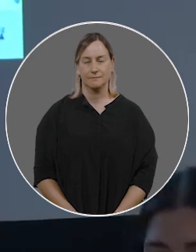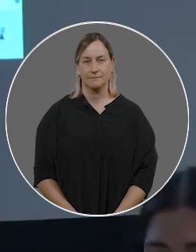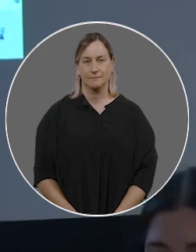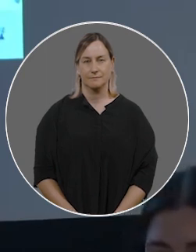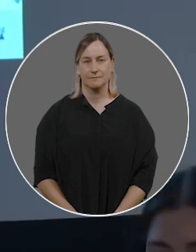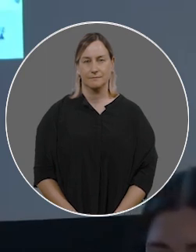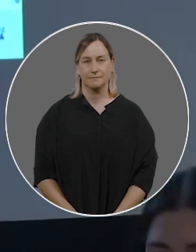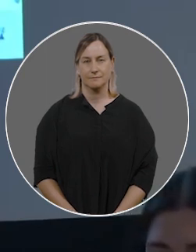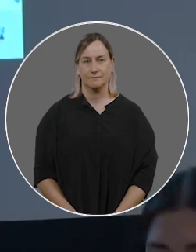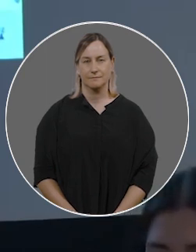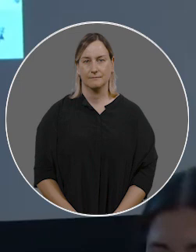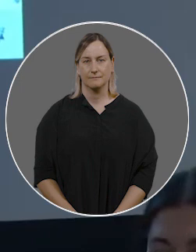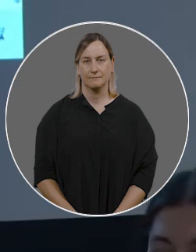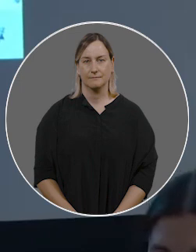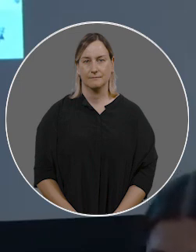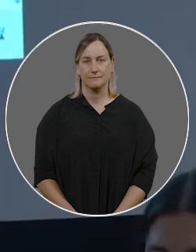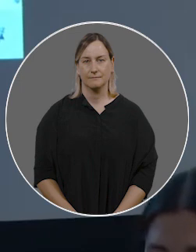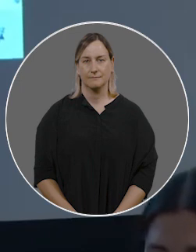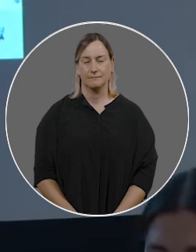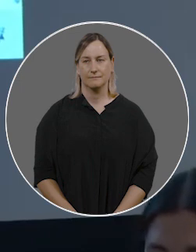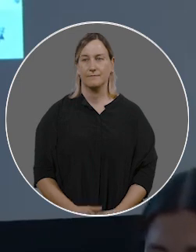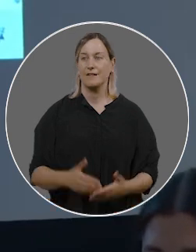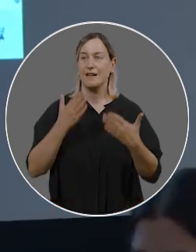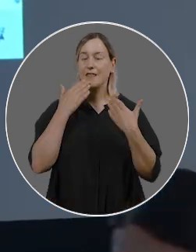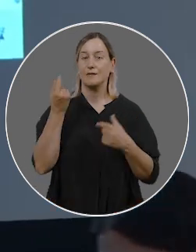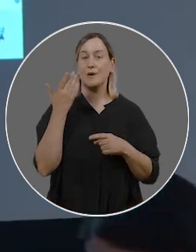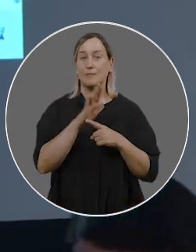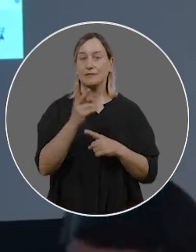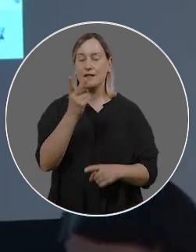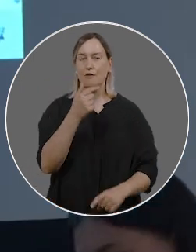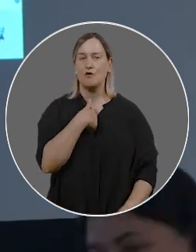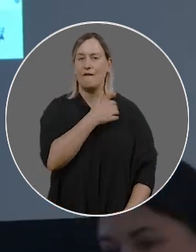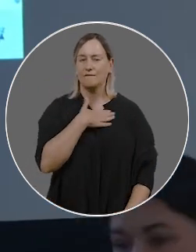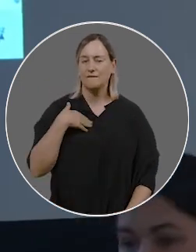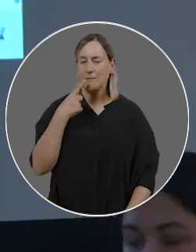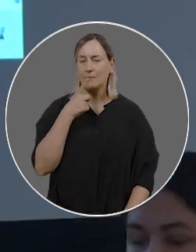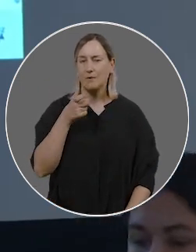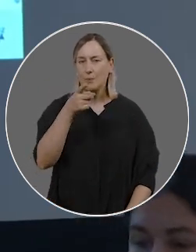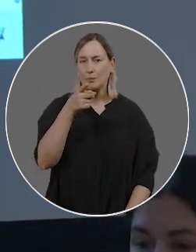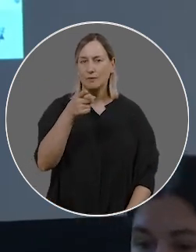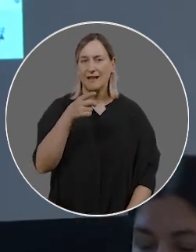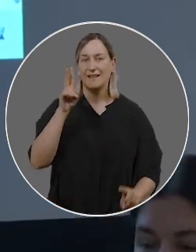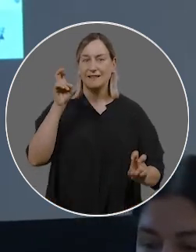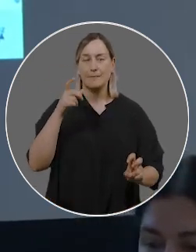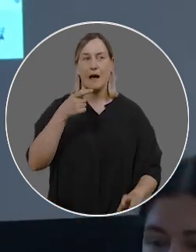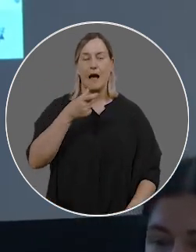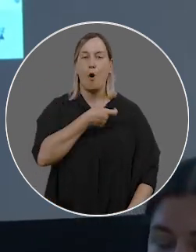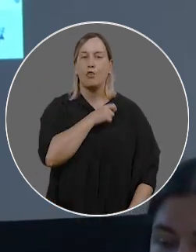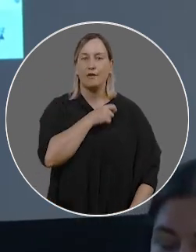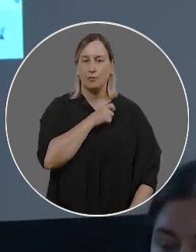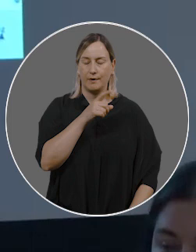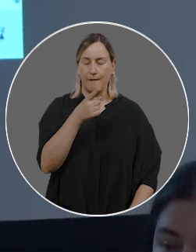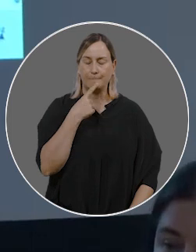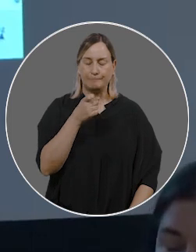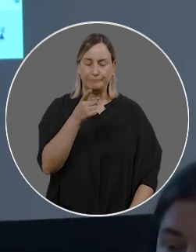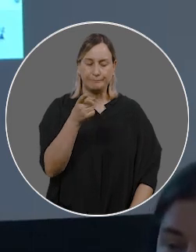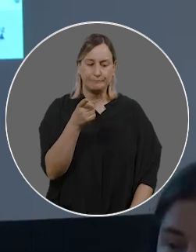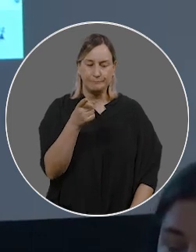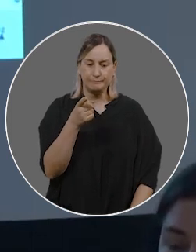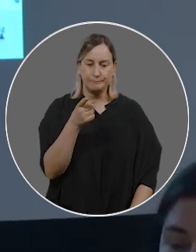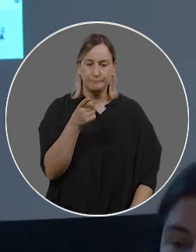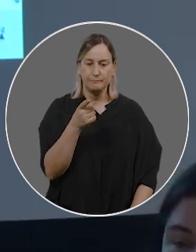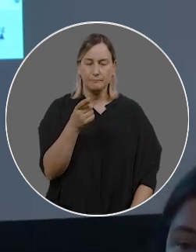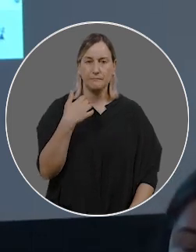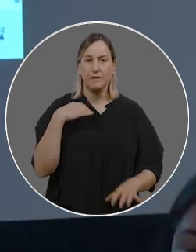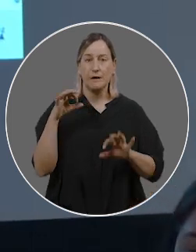Moltes gràcies igualment per les vostres presentacions. Jo voldria preguntar per l'auditoria. Un cop hem preparat la pàgina